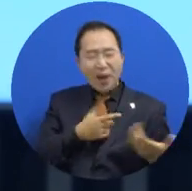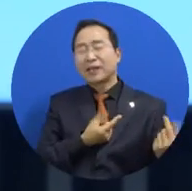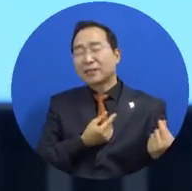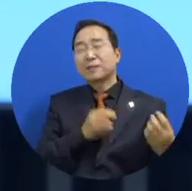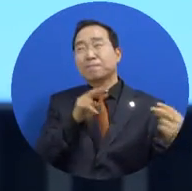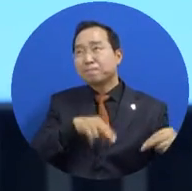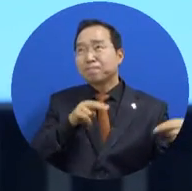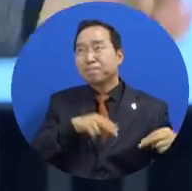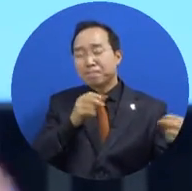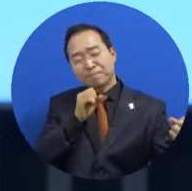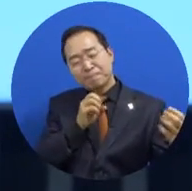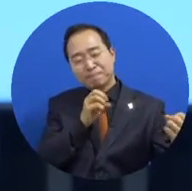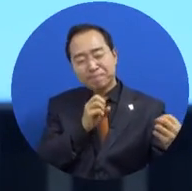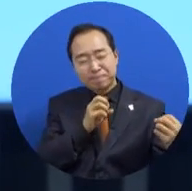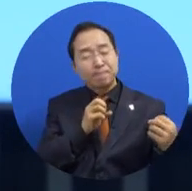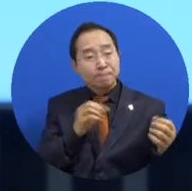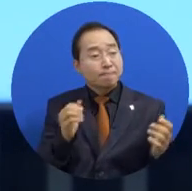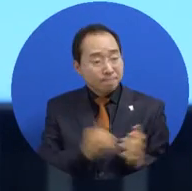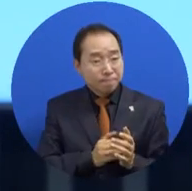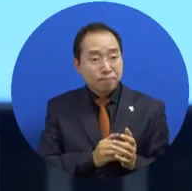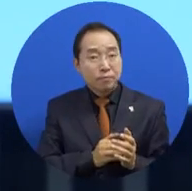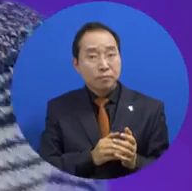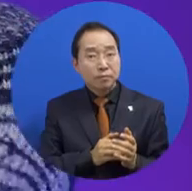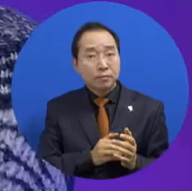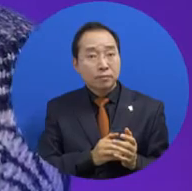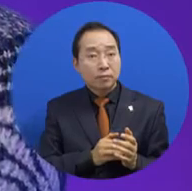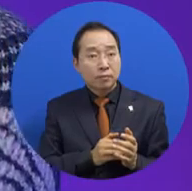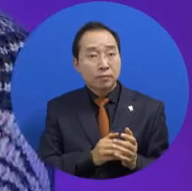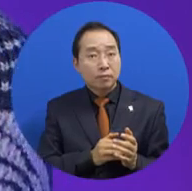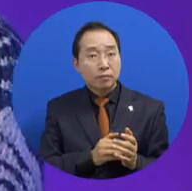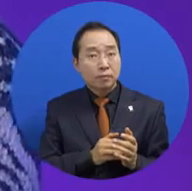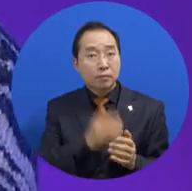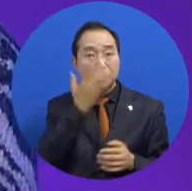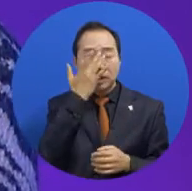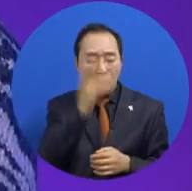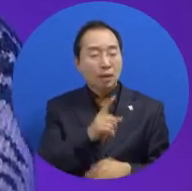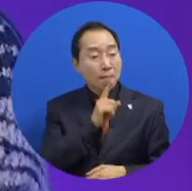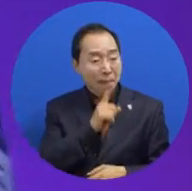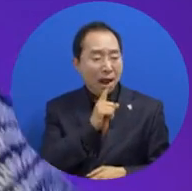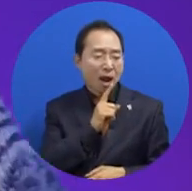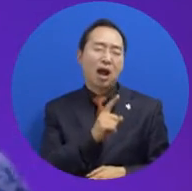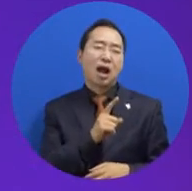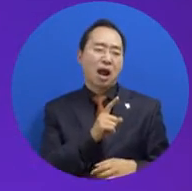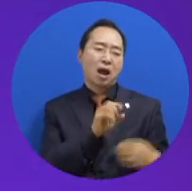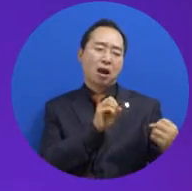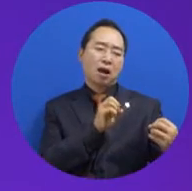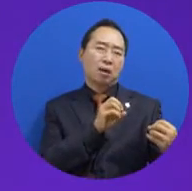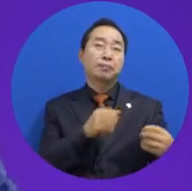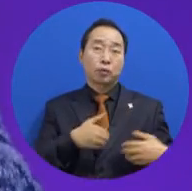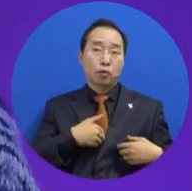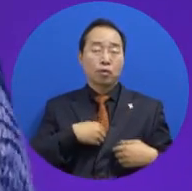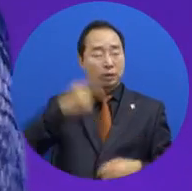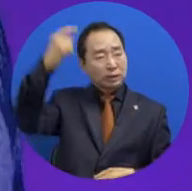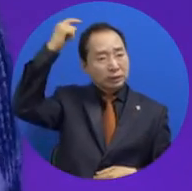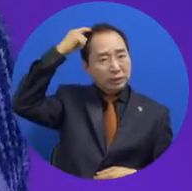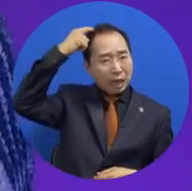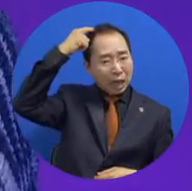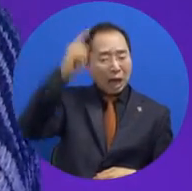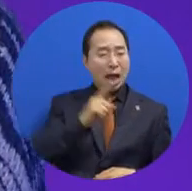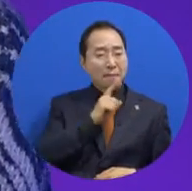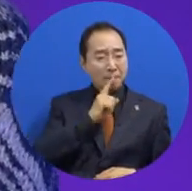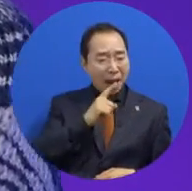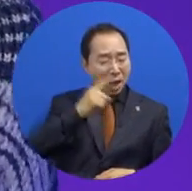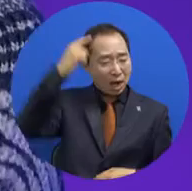독자, 보이지 않는 독자를 만나는 거예요. 그러니까 이 말의 현장이 있어야죠. 그러면